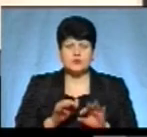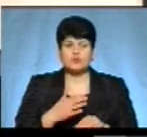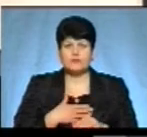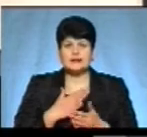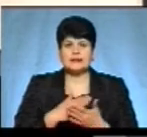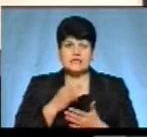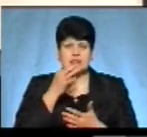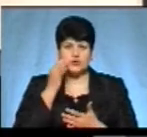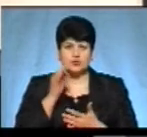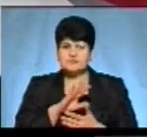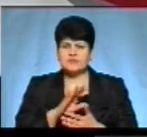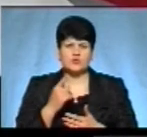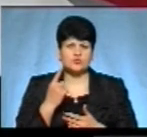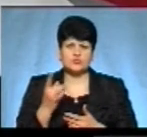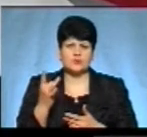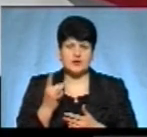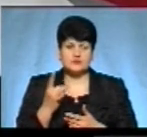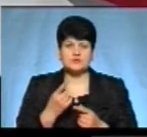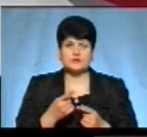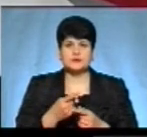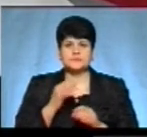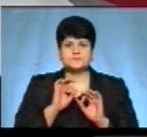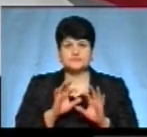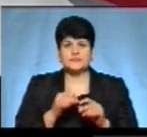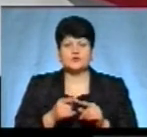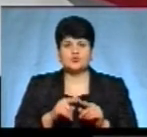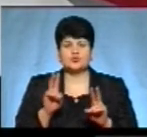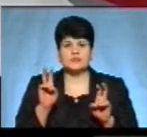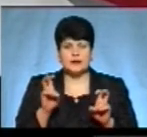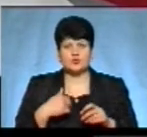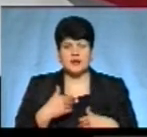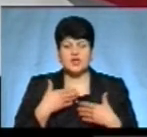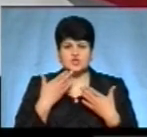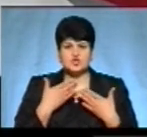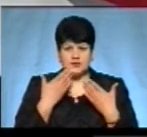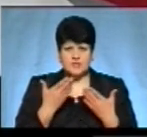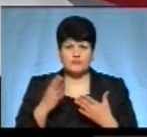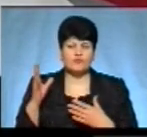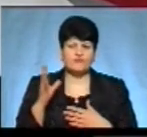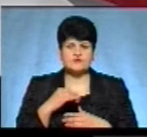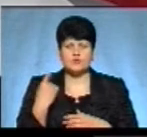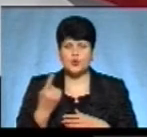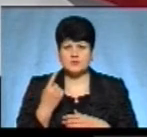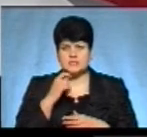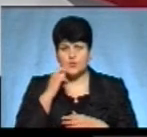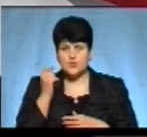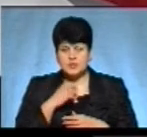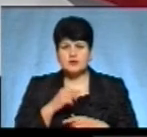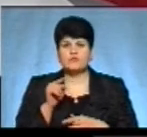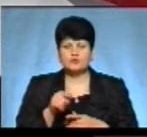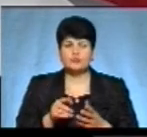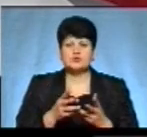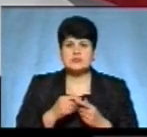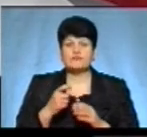досвід не одного десятка лекцій на цю тему. Я читав в всіх областях майже України, в тому числі в